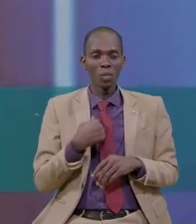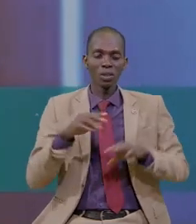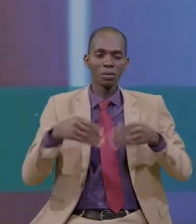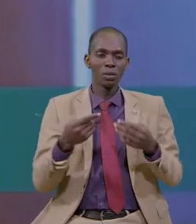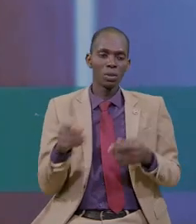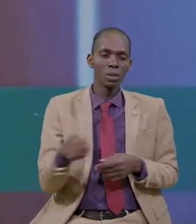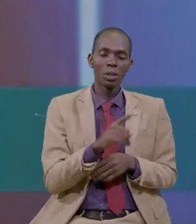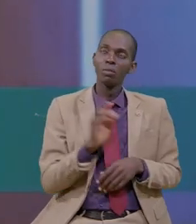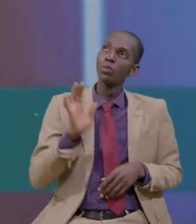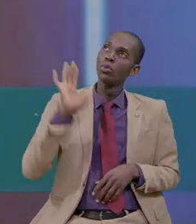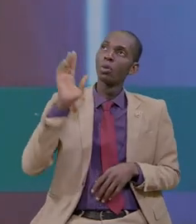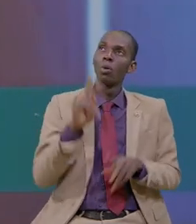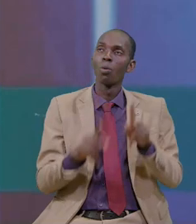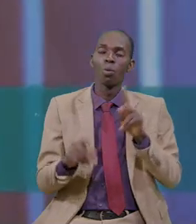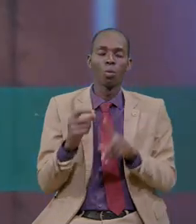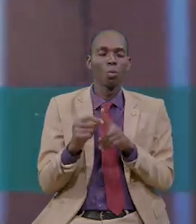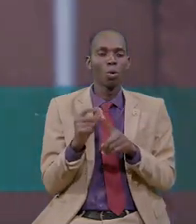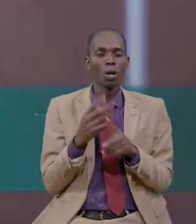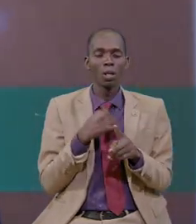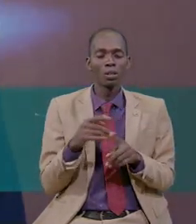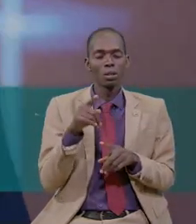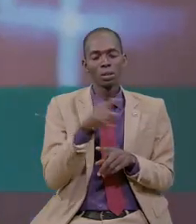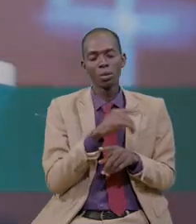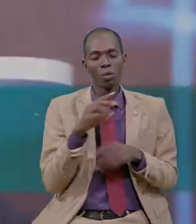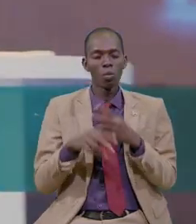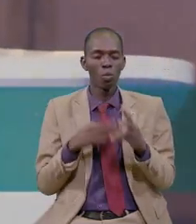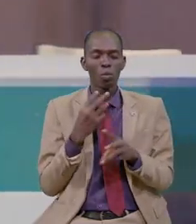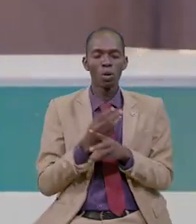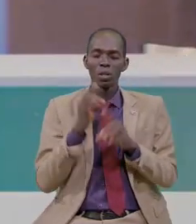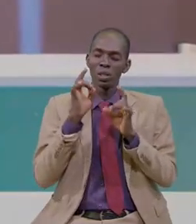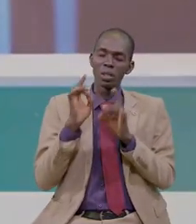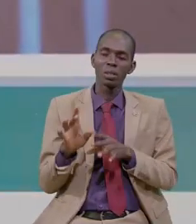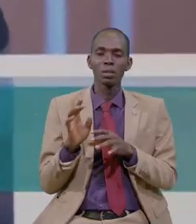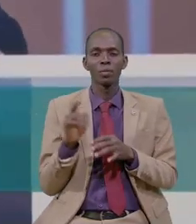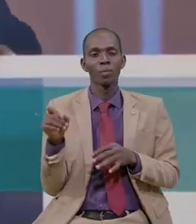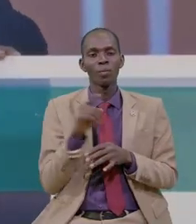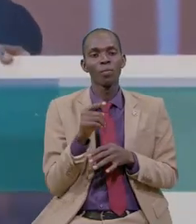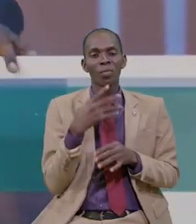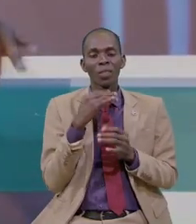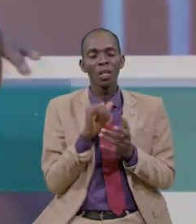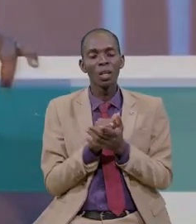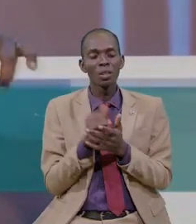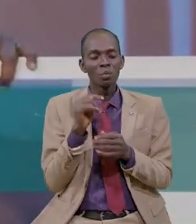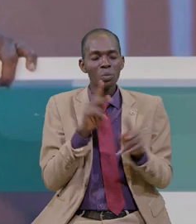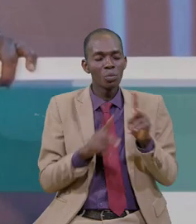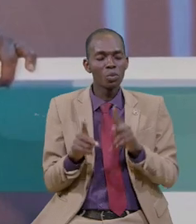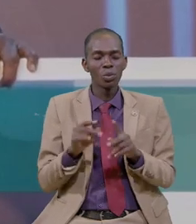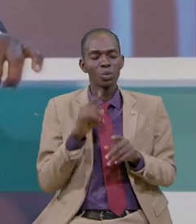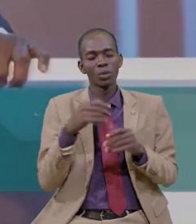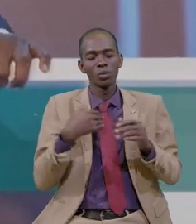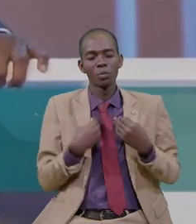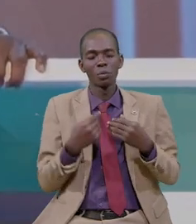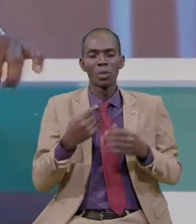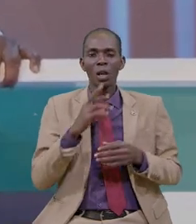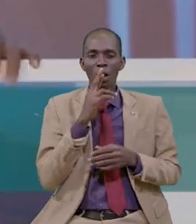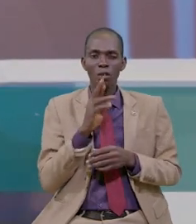haïs. Avant de continuer au verset 21, il a dit, ceux-là que tu m'as donné, ils sont à toi et à